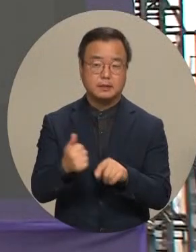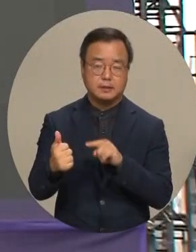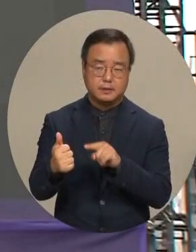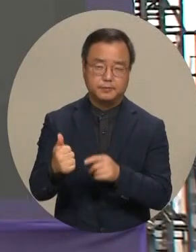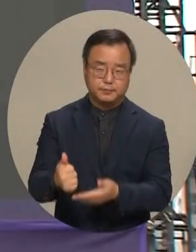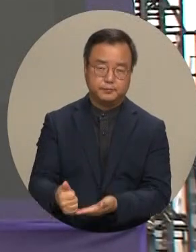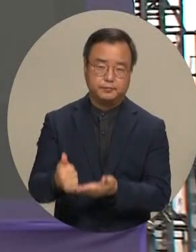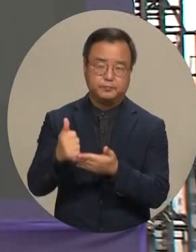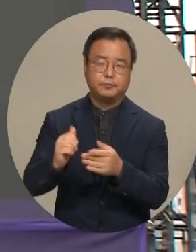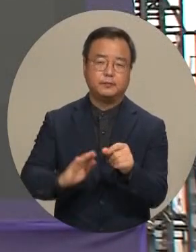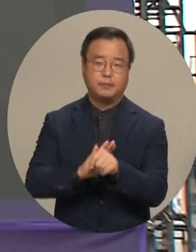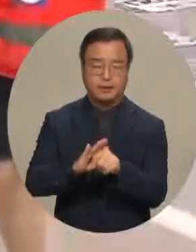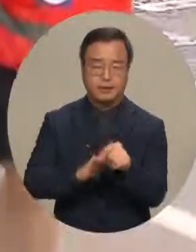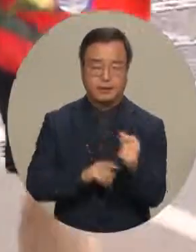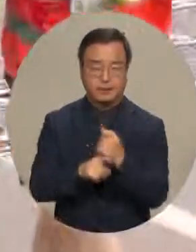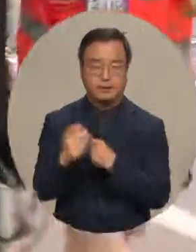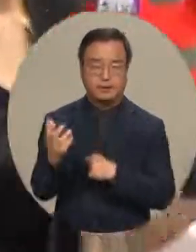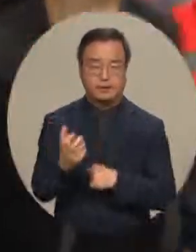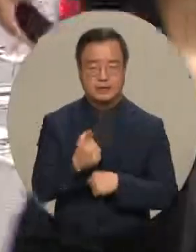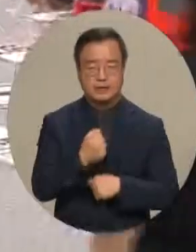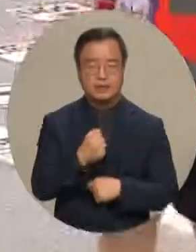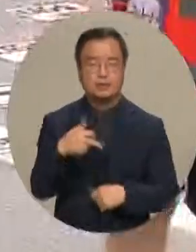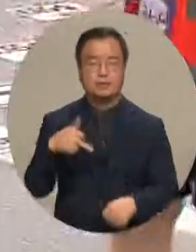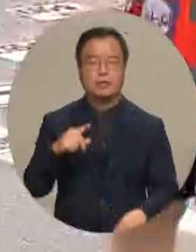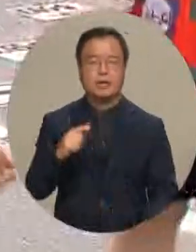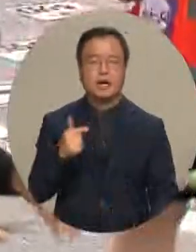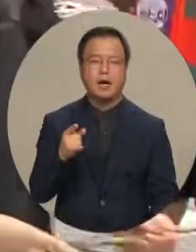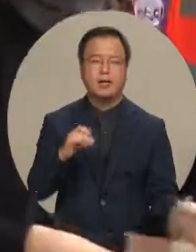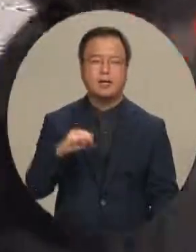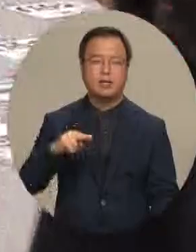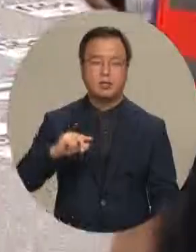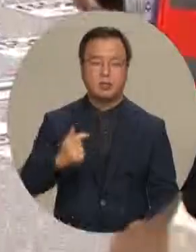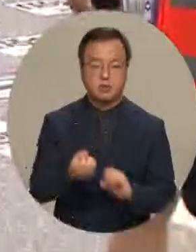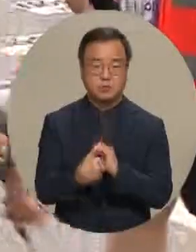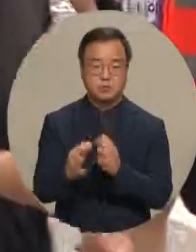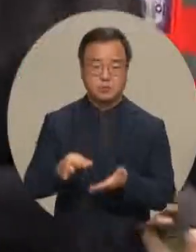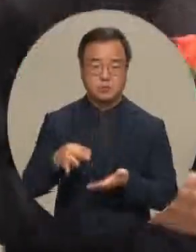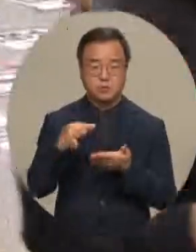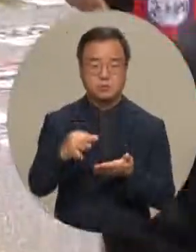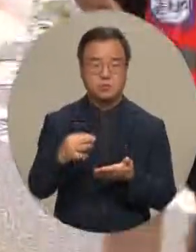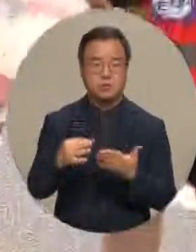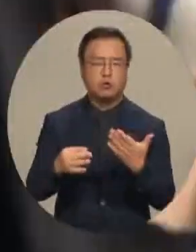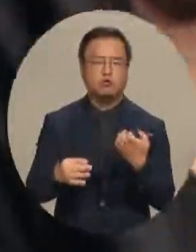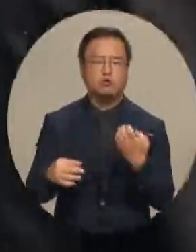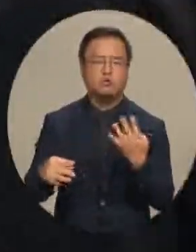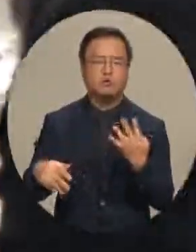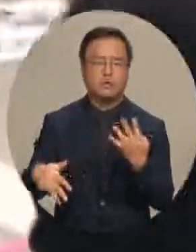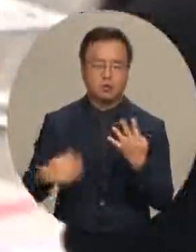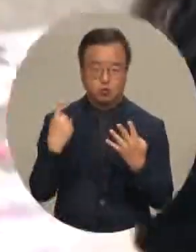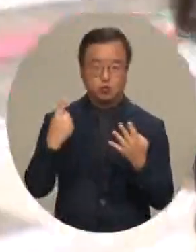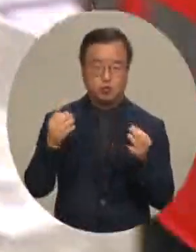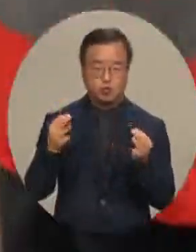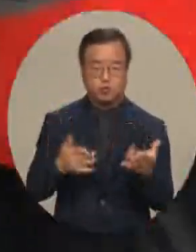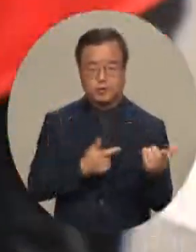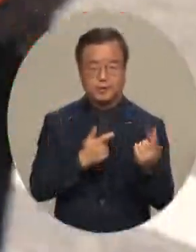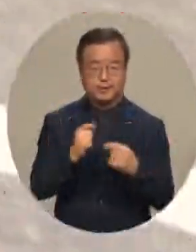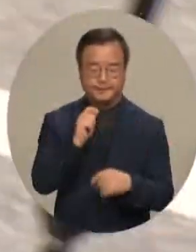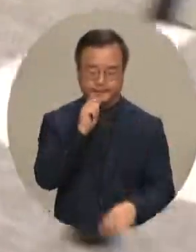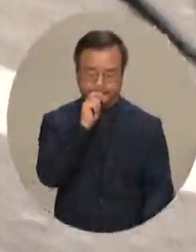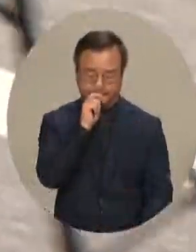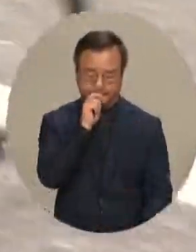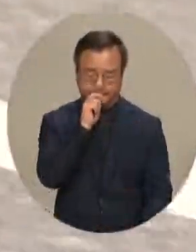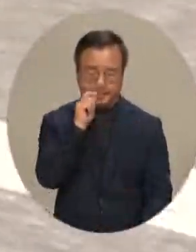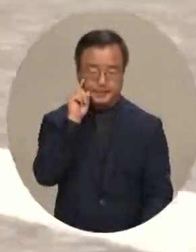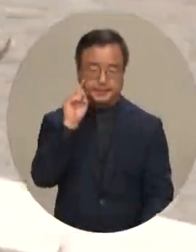사랑의 의미를 담은 카네이션을 헌화했고 94초 동안 단체로 침묵하며 고인을 향해 깊은 애도를 표하기도